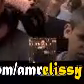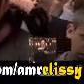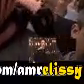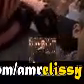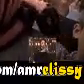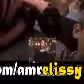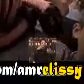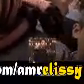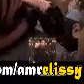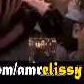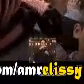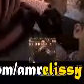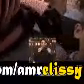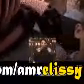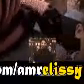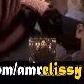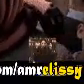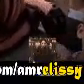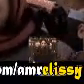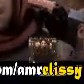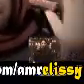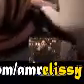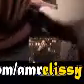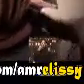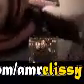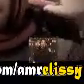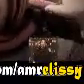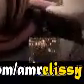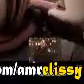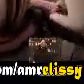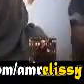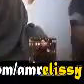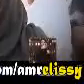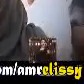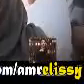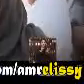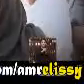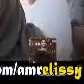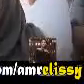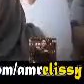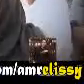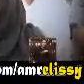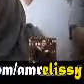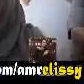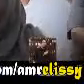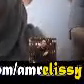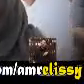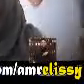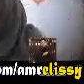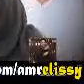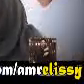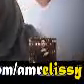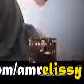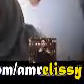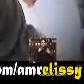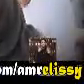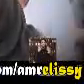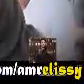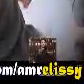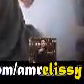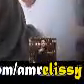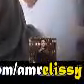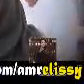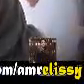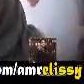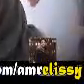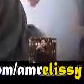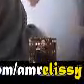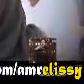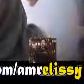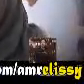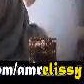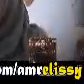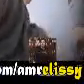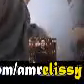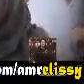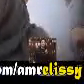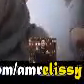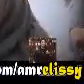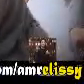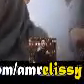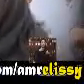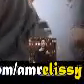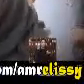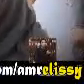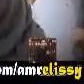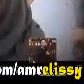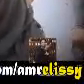بتدفع، طب نعمل ايه تاني؟ بعد الجبل في ايه تاني؟ هو احنا عاملين ما معناش سكن ولا معناش بيوت، لو